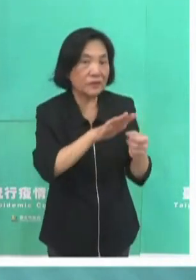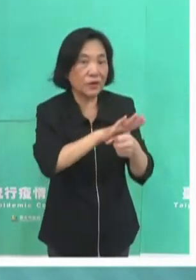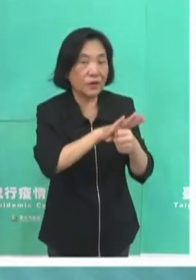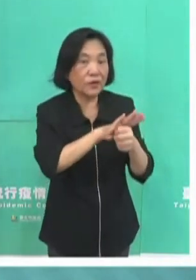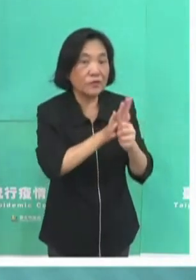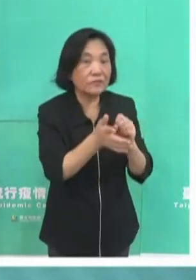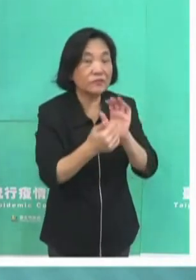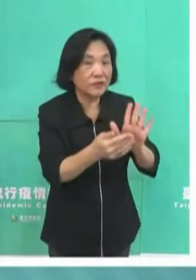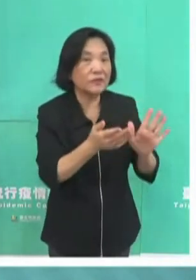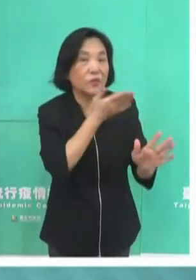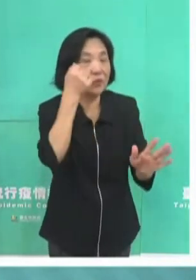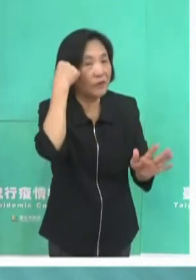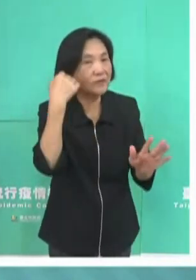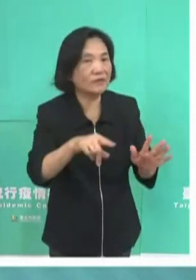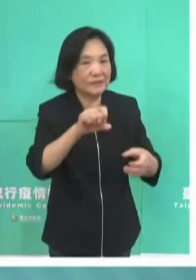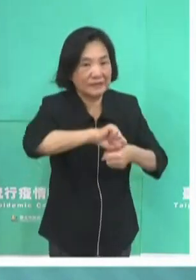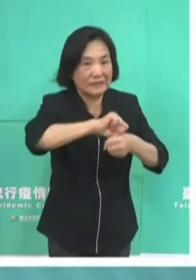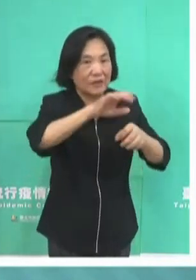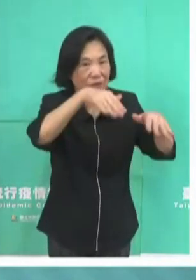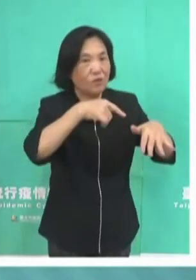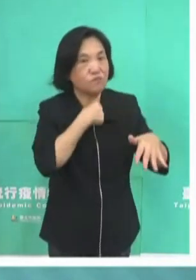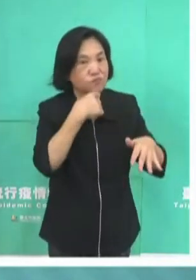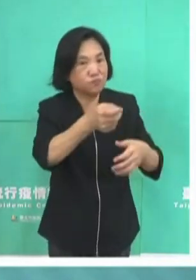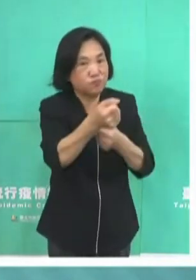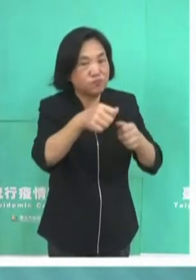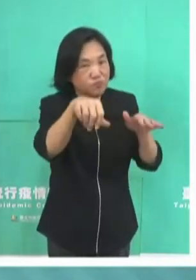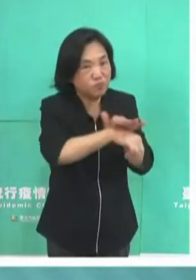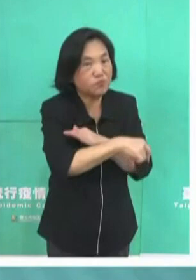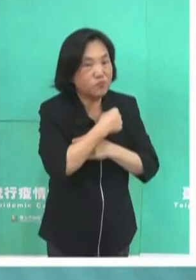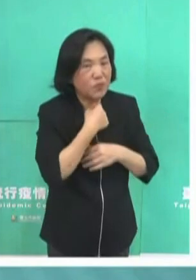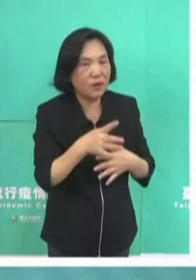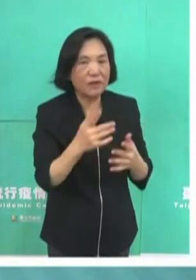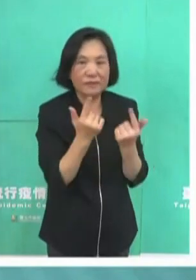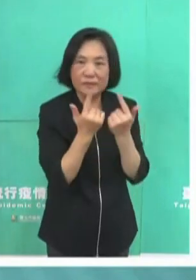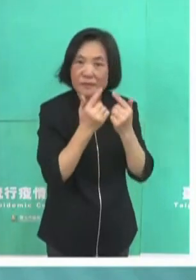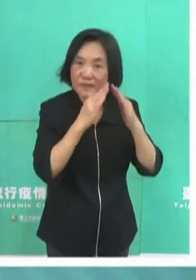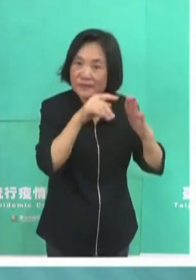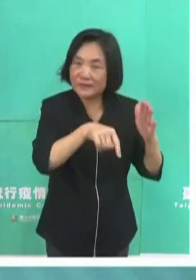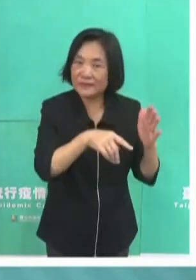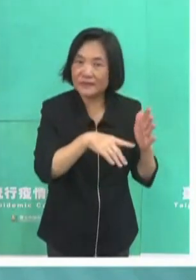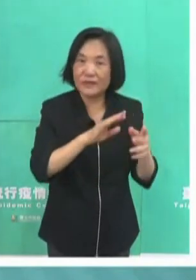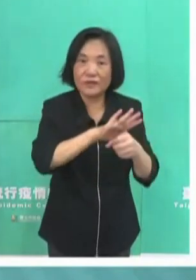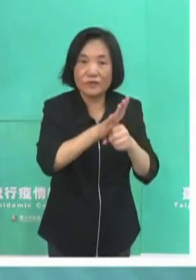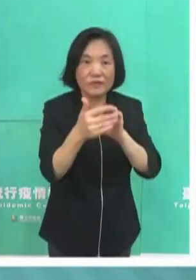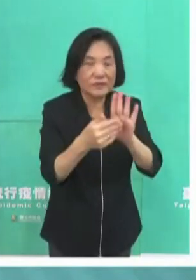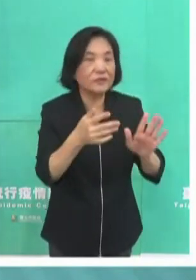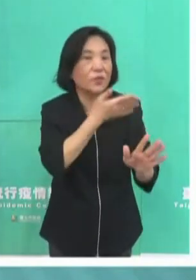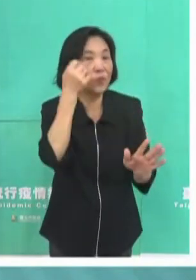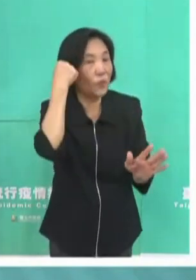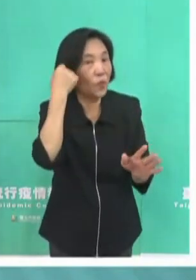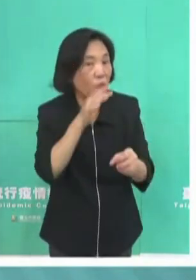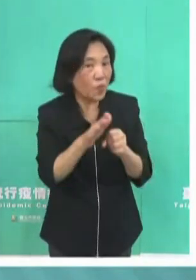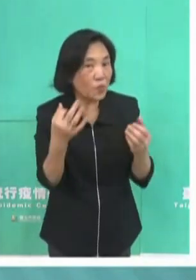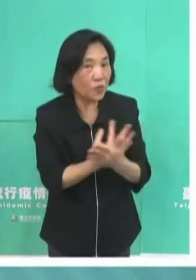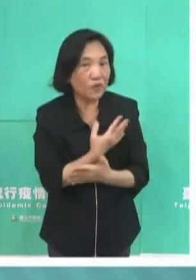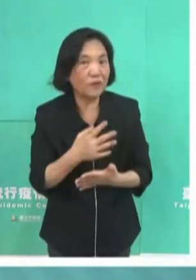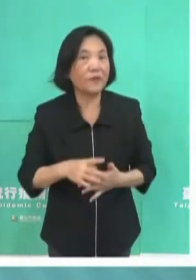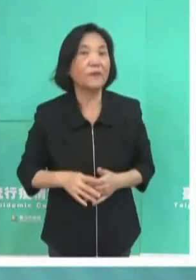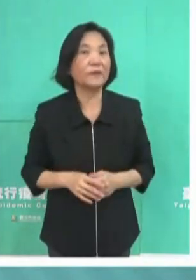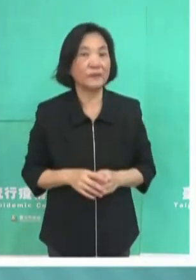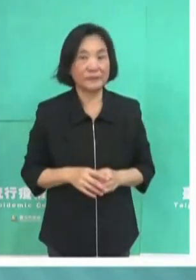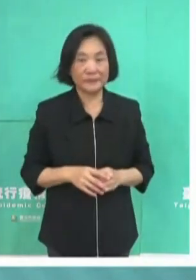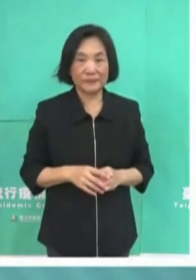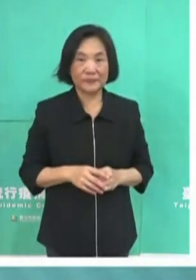馆要再做扩充跟调整，那目前就你来看，台北的防疫旅馆的数量是足够的吗？ 那我们台北市